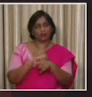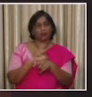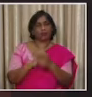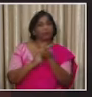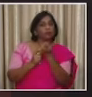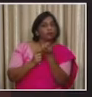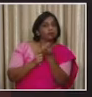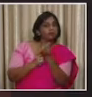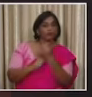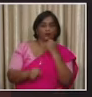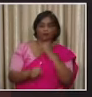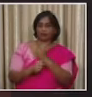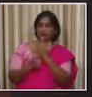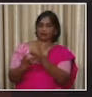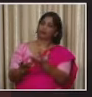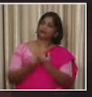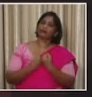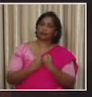තක්සේරු කරලා රජයට අරගෙන